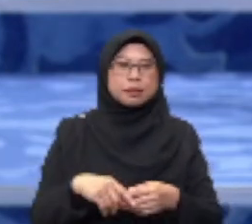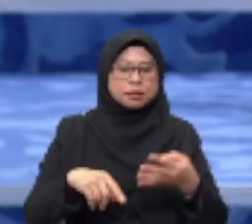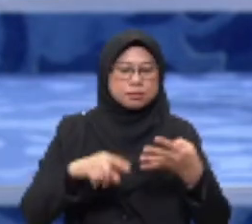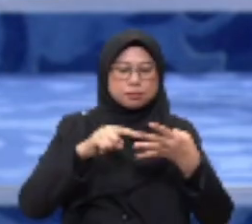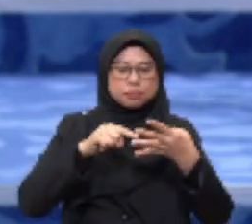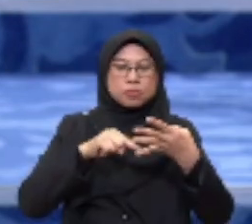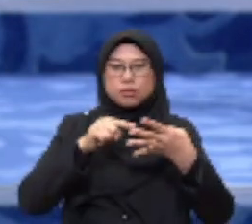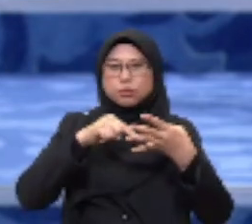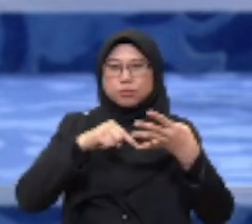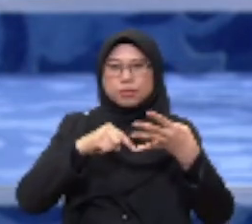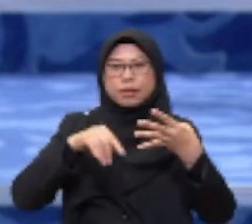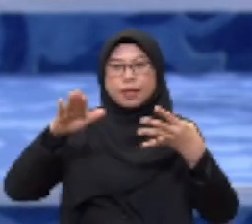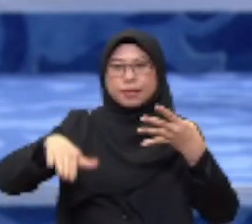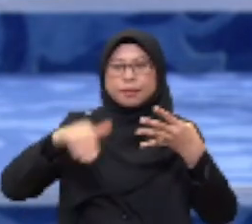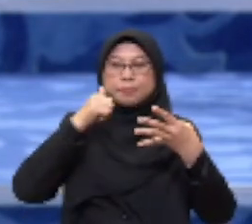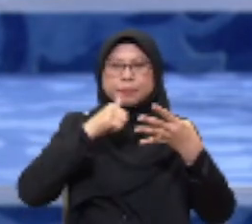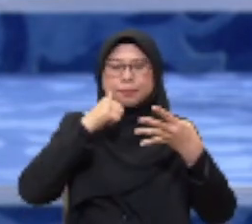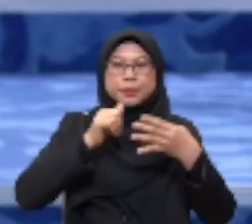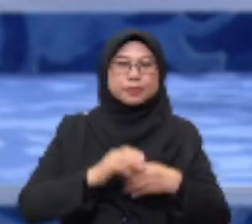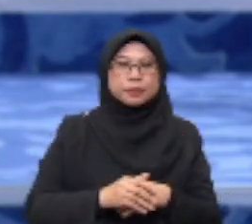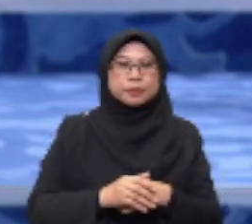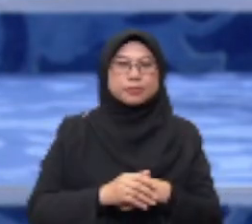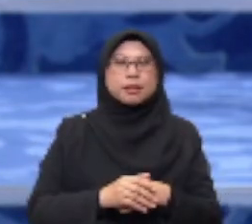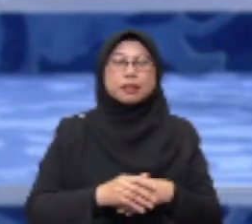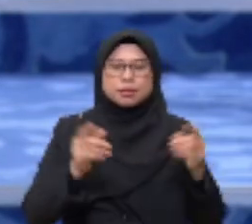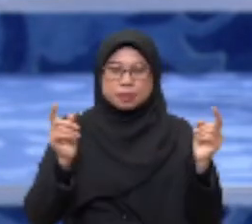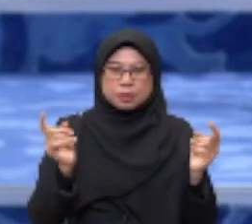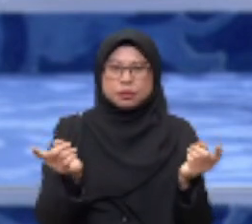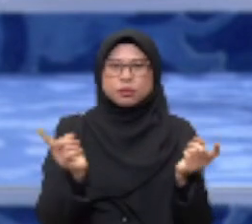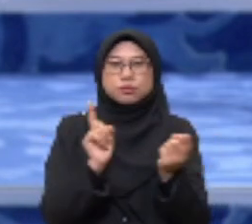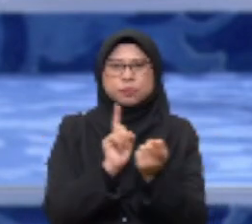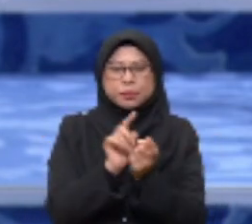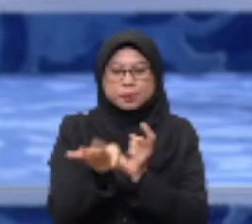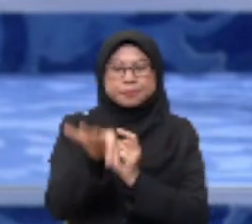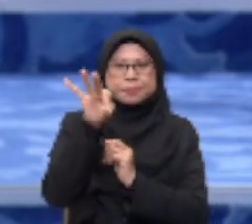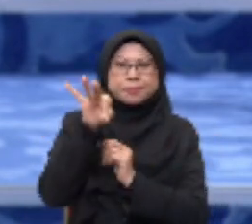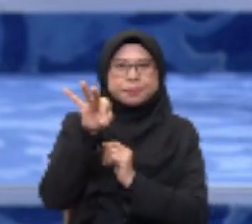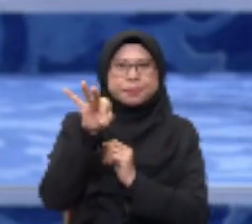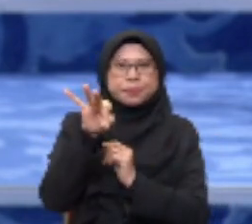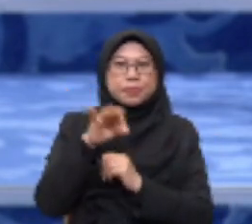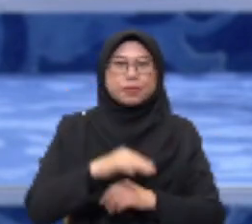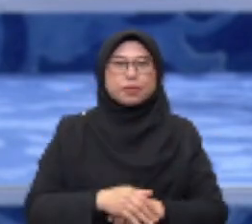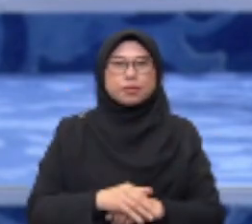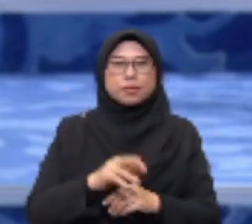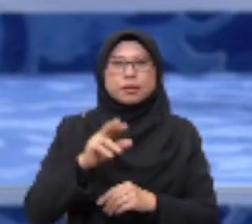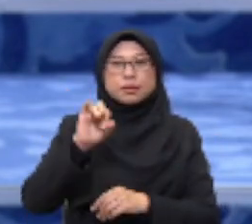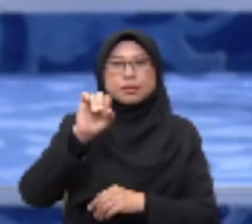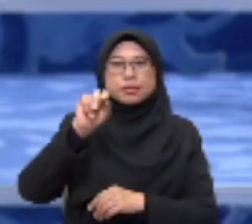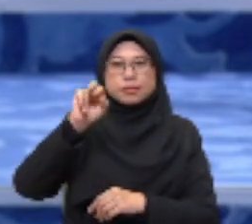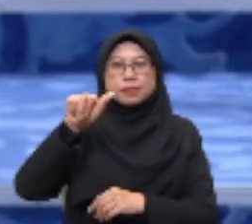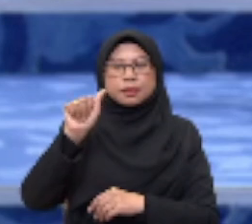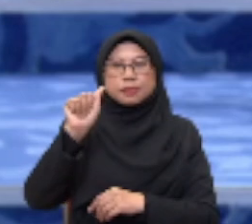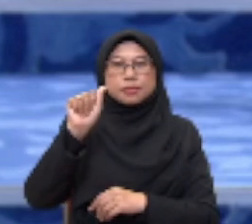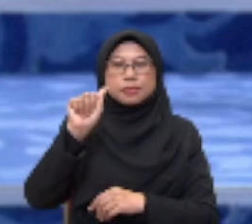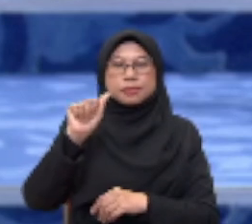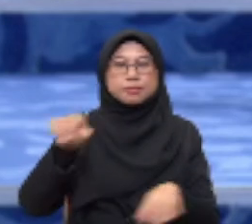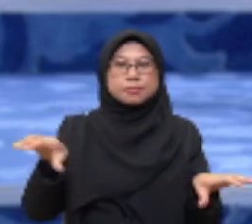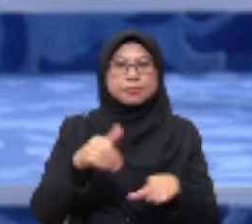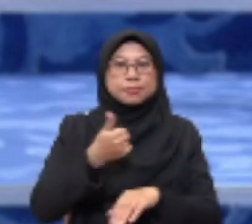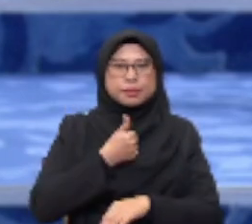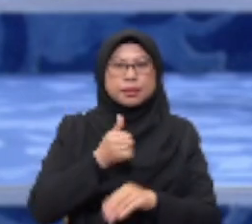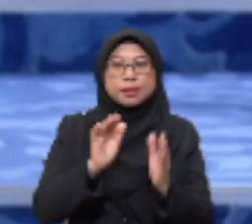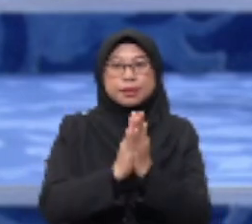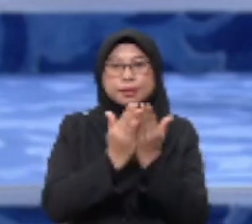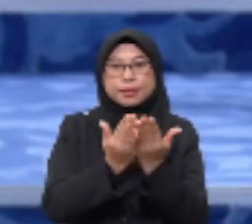dia. Dan memang kita jumpa senjata buatan sendiri. Kita pun jumpa kitab. Kitabnya adalah kitab